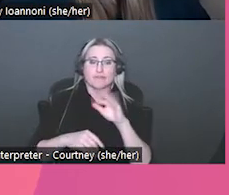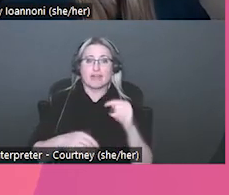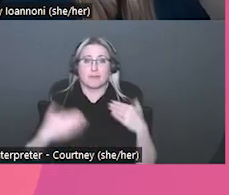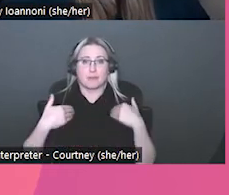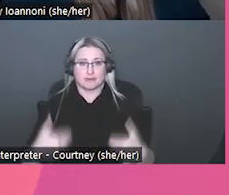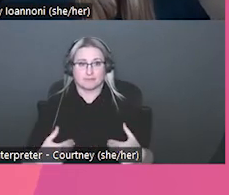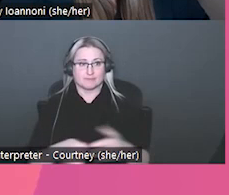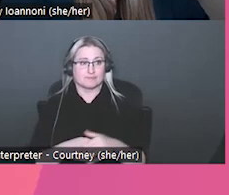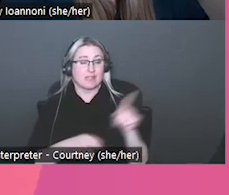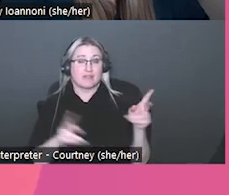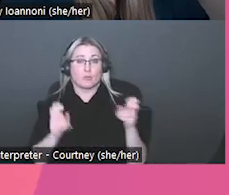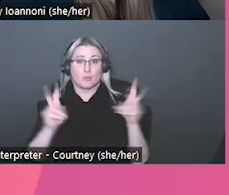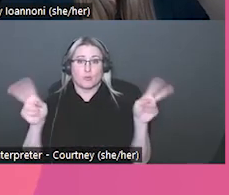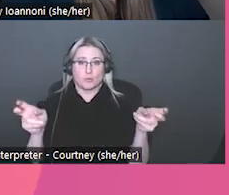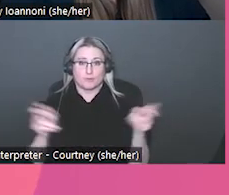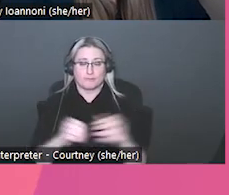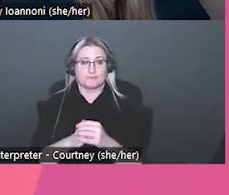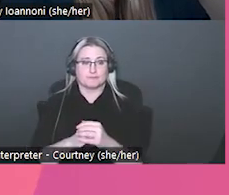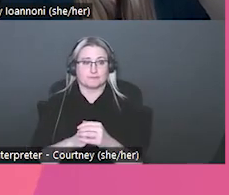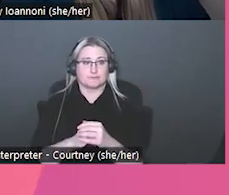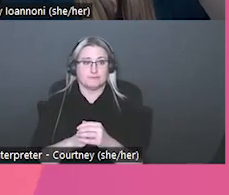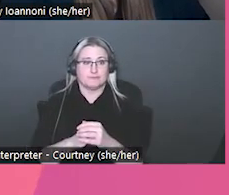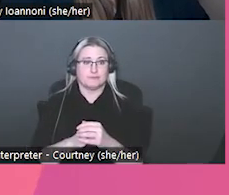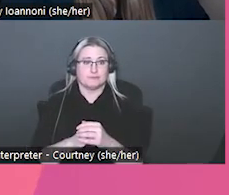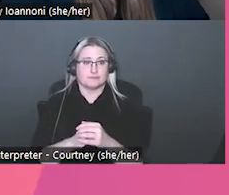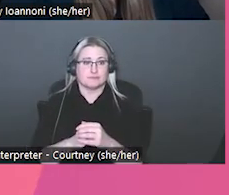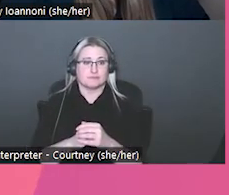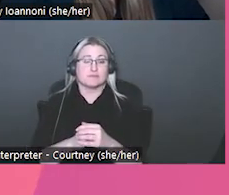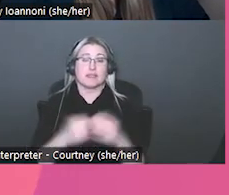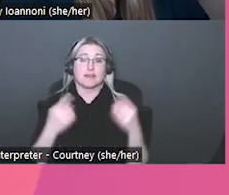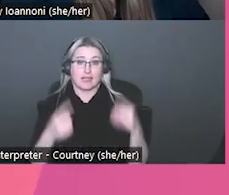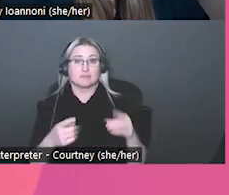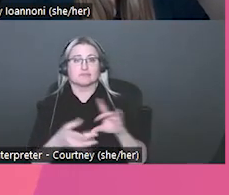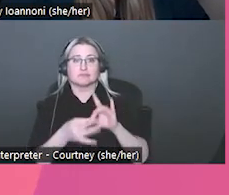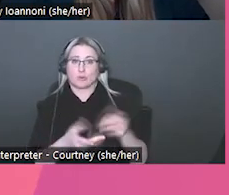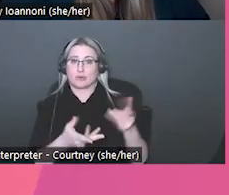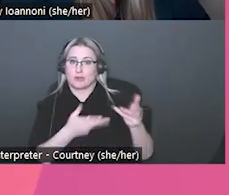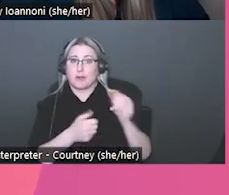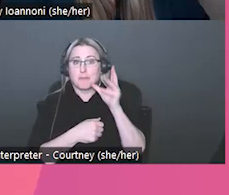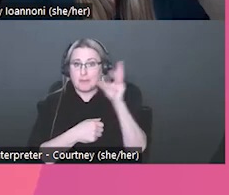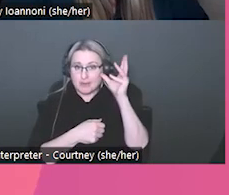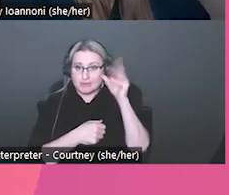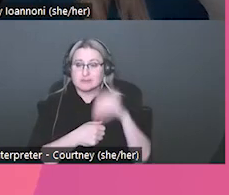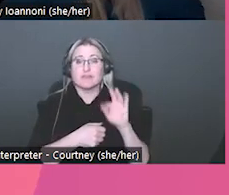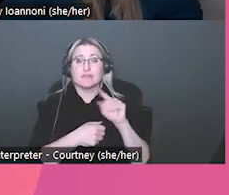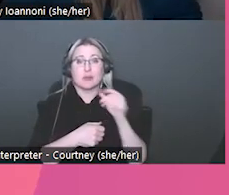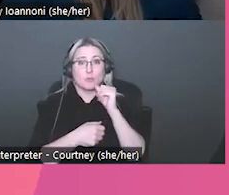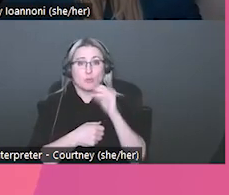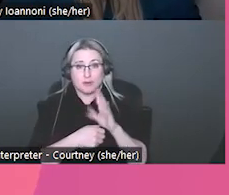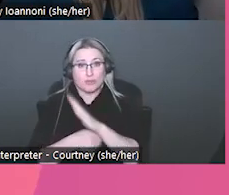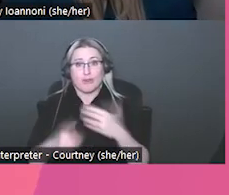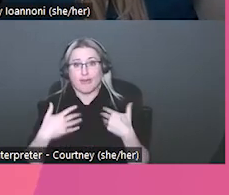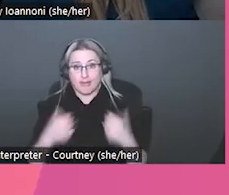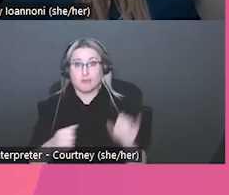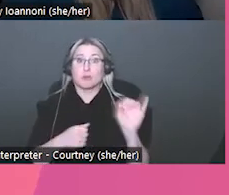famille. Alors, j'ai une citation à partager avec vous concernant les interactions des parents et des